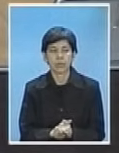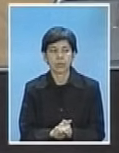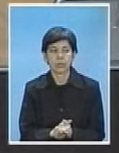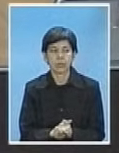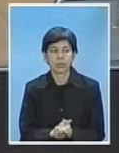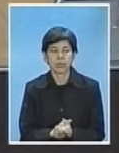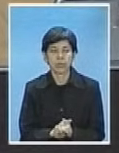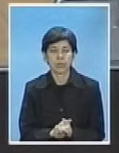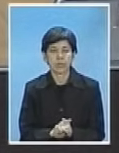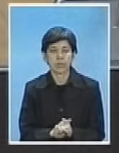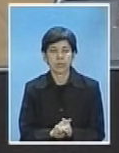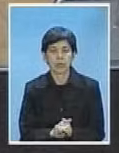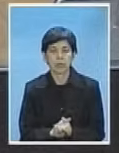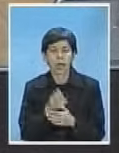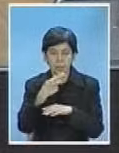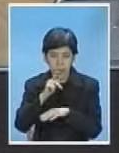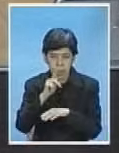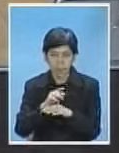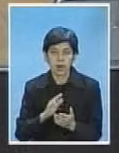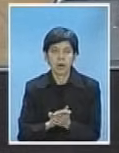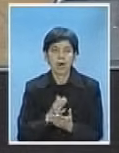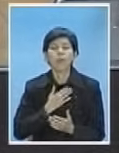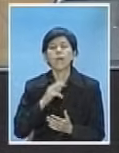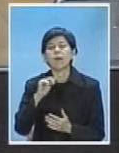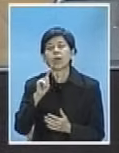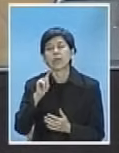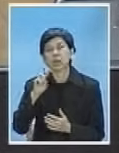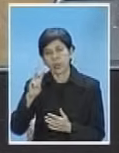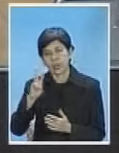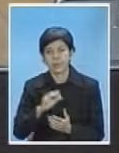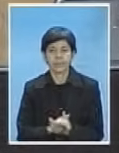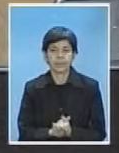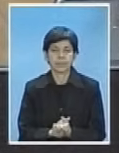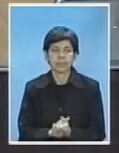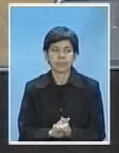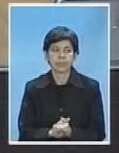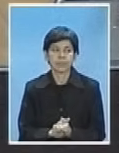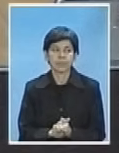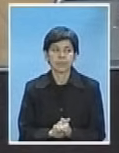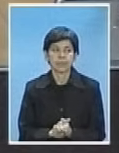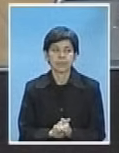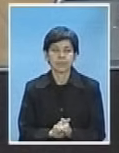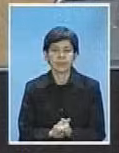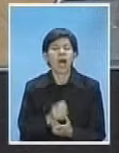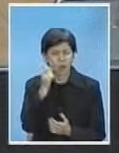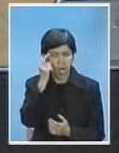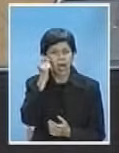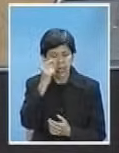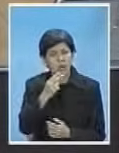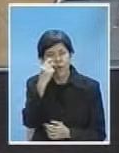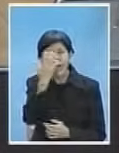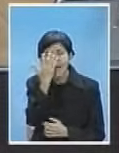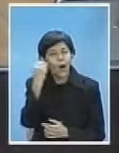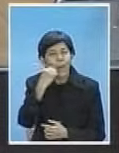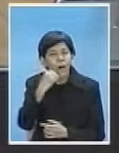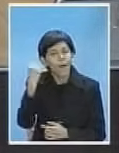ประธานที่เคารพครับกับผมนายณัฐวุฒิไสเกลือไม่เป็นไรครับผมเข้าใจว่าท่านคงดูโทรทั